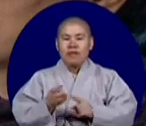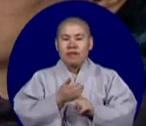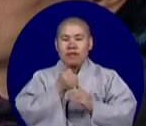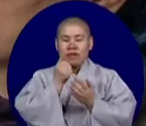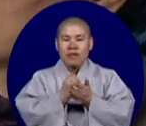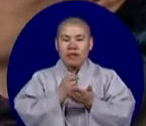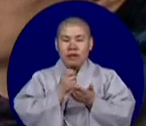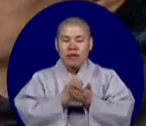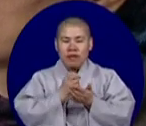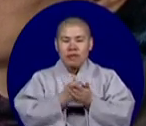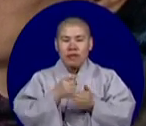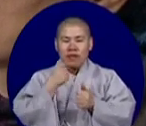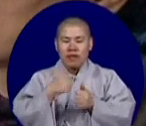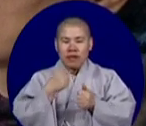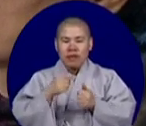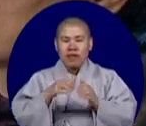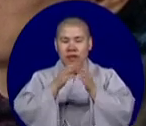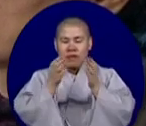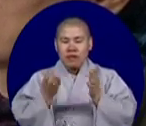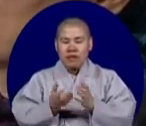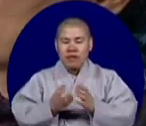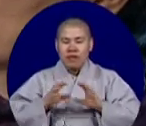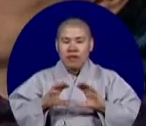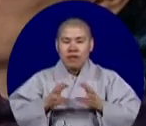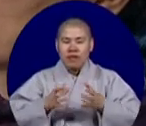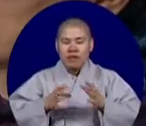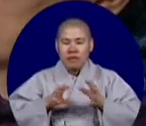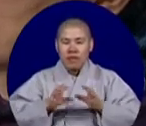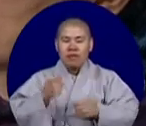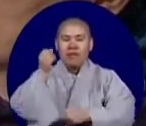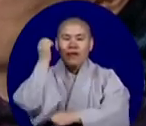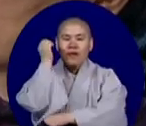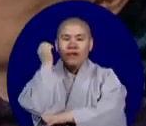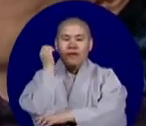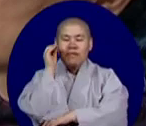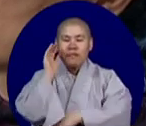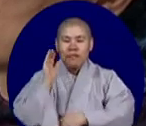불법승과 우주 만물 일체 중생의 근본이다. 신 근본이다.